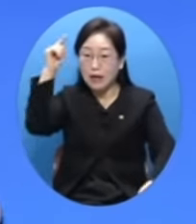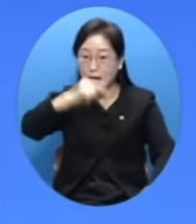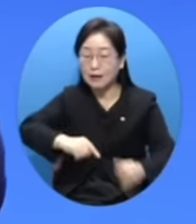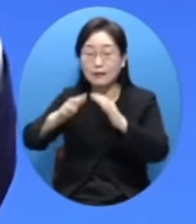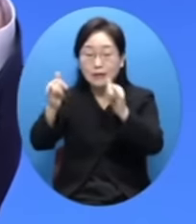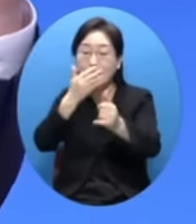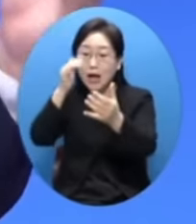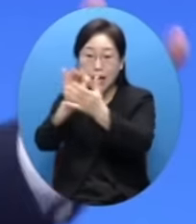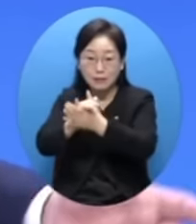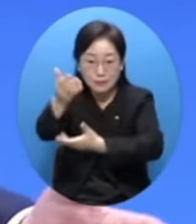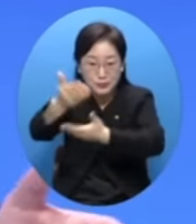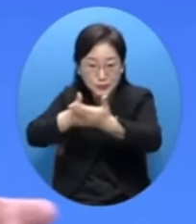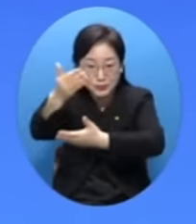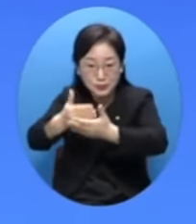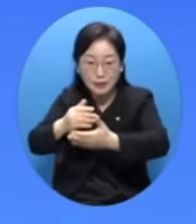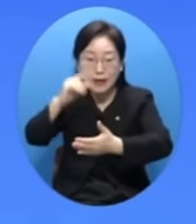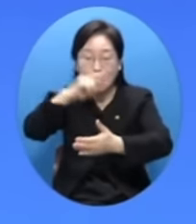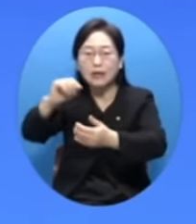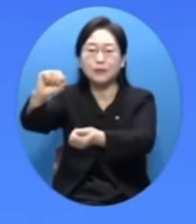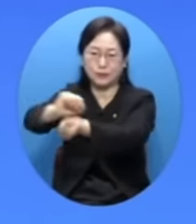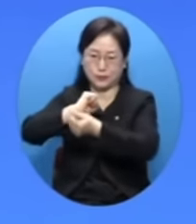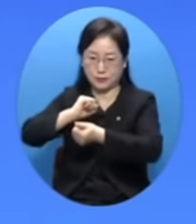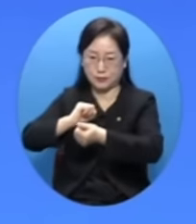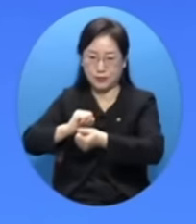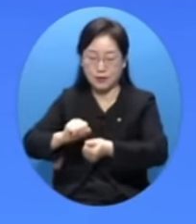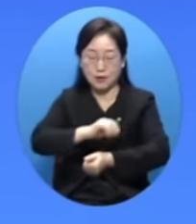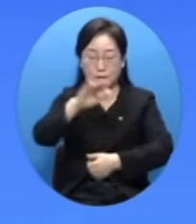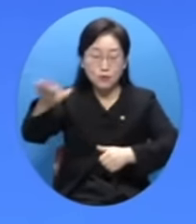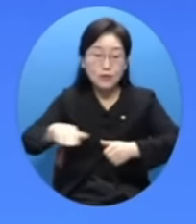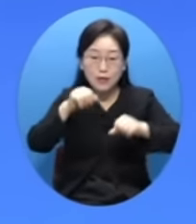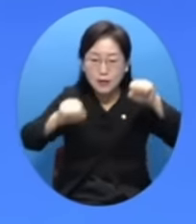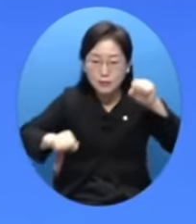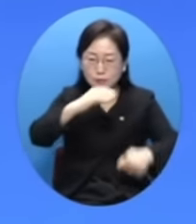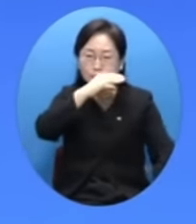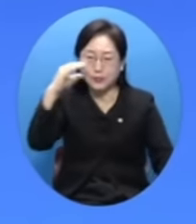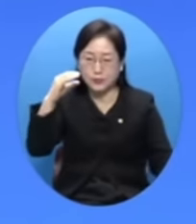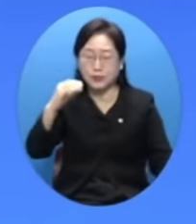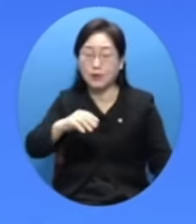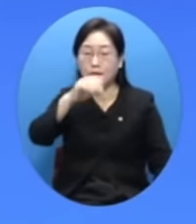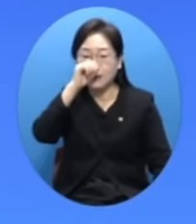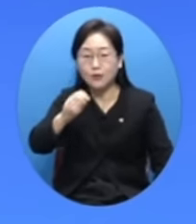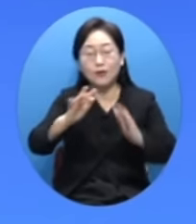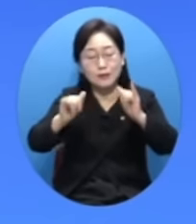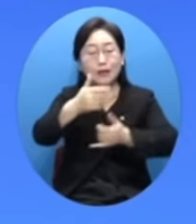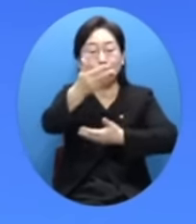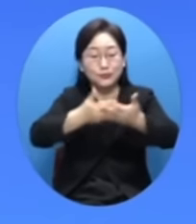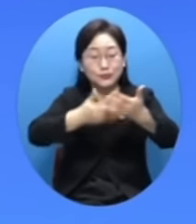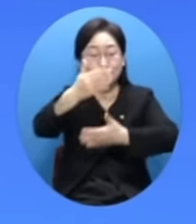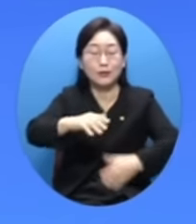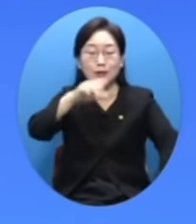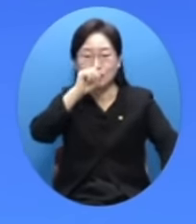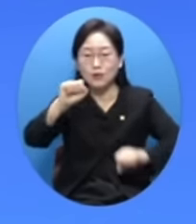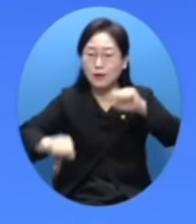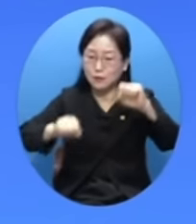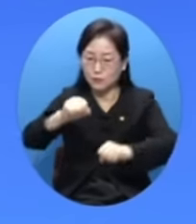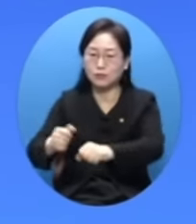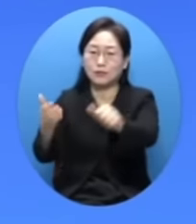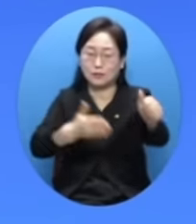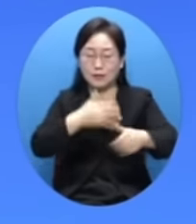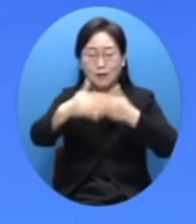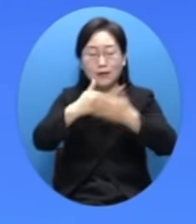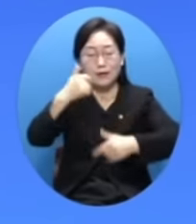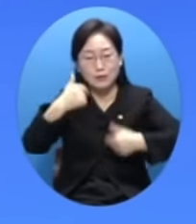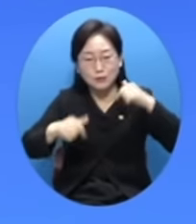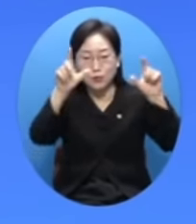어울리면 악한 자가 되는 것입니다 우리 늘 행동이 바르게 되어서 선한 사람과 어울리고 선한 행동을 해야 되고 하나님이 기뻐하시는